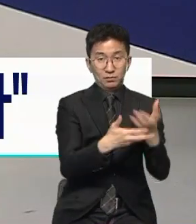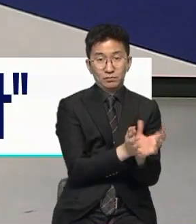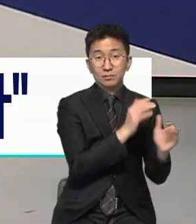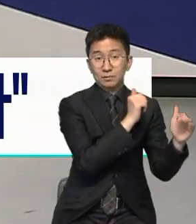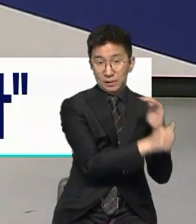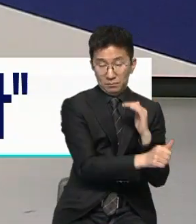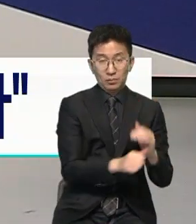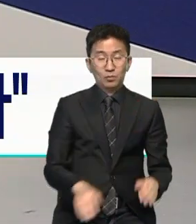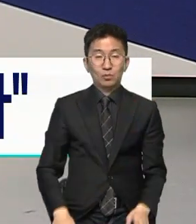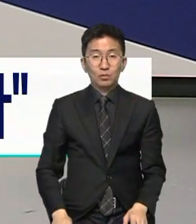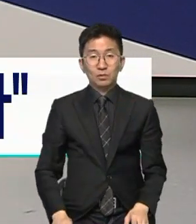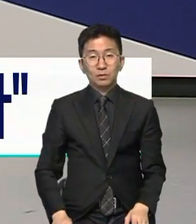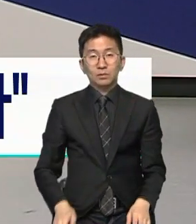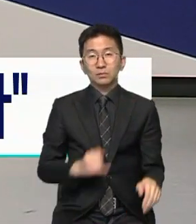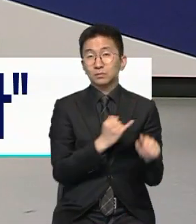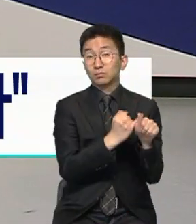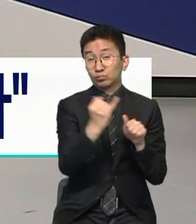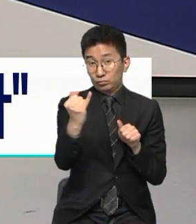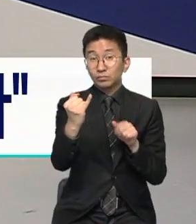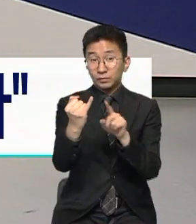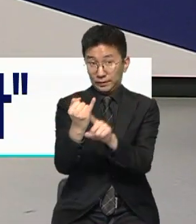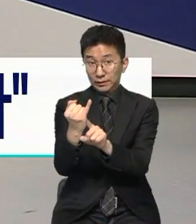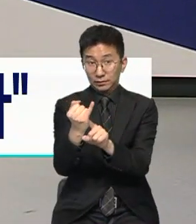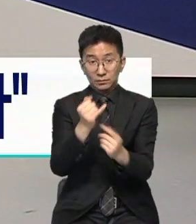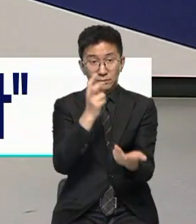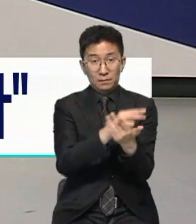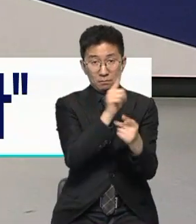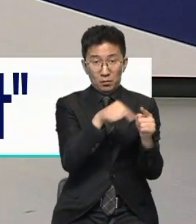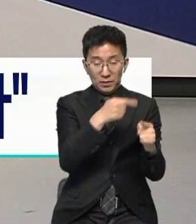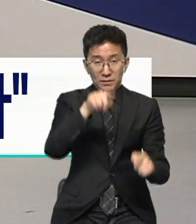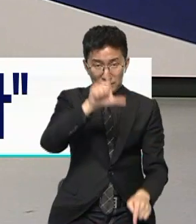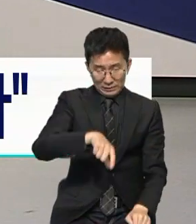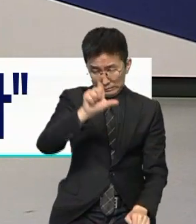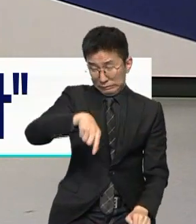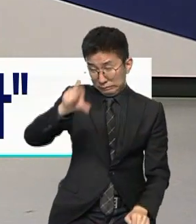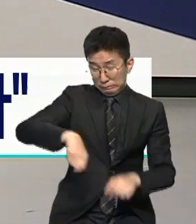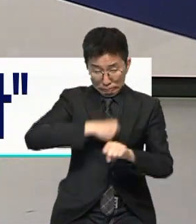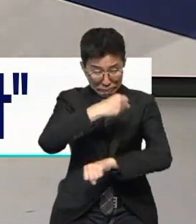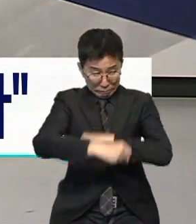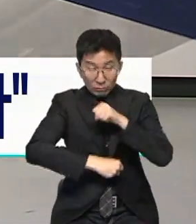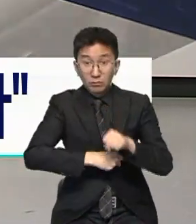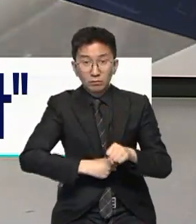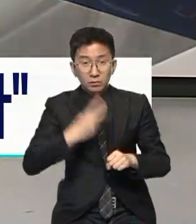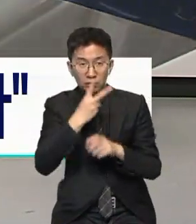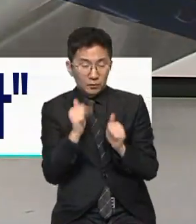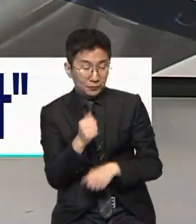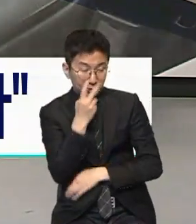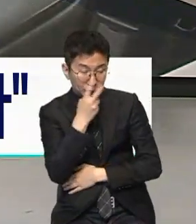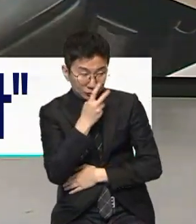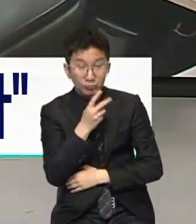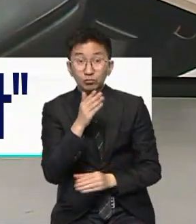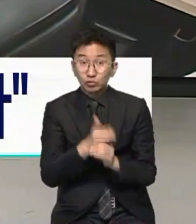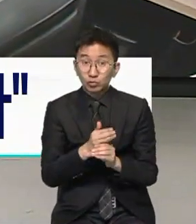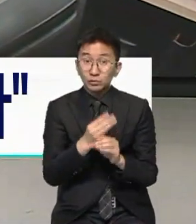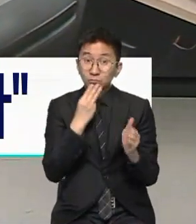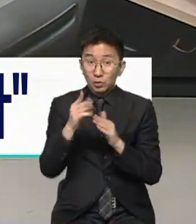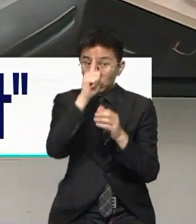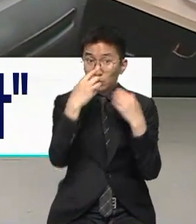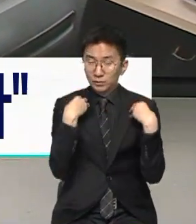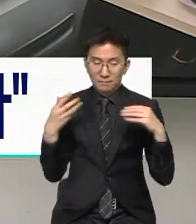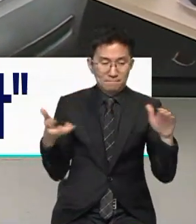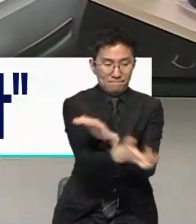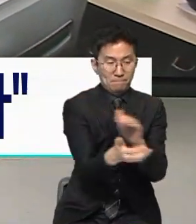이런 가운데 이재명 민주당 대표와 배우자 김혜경 씨의 법인카드 유용 의혹을 수사하고 있는 검찰이